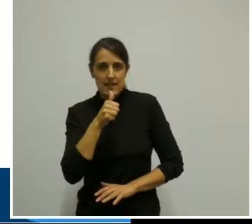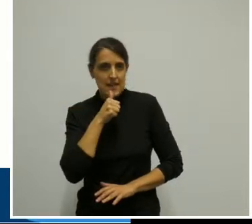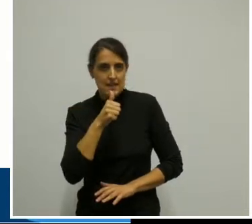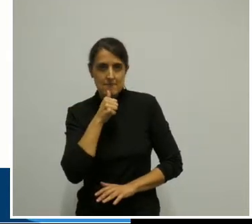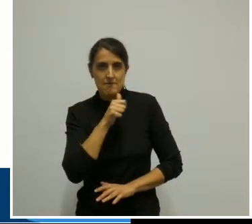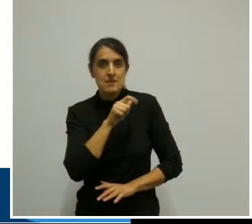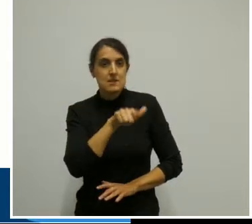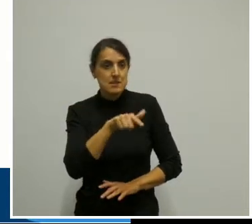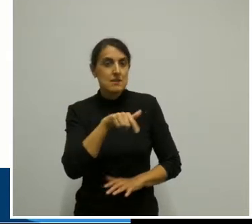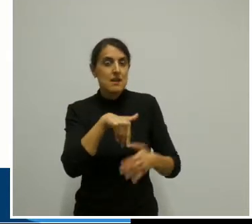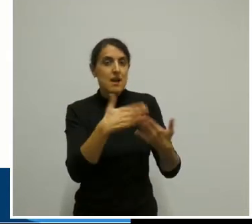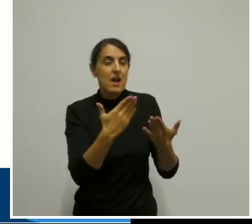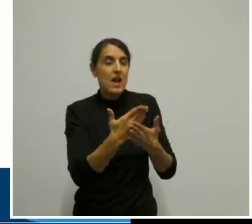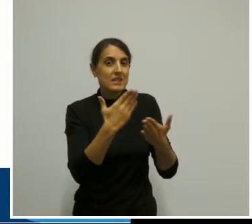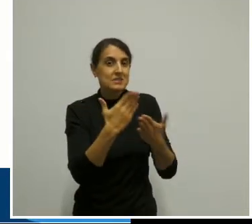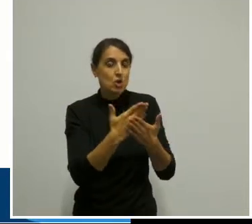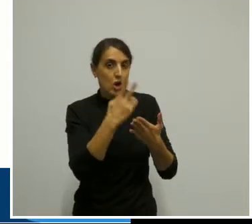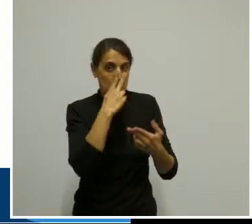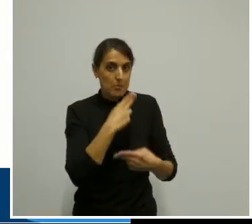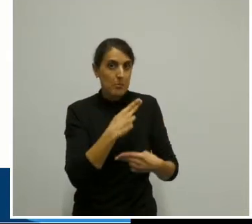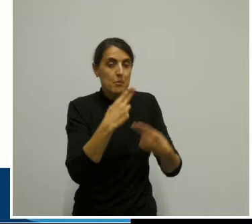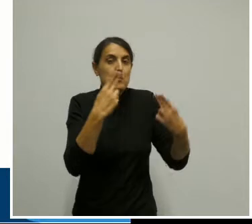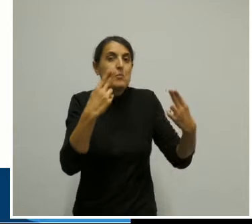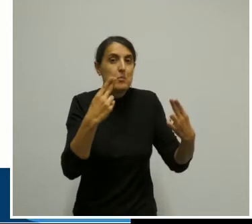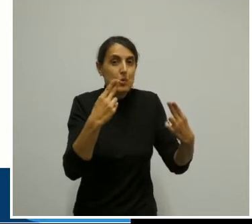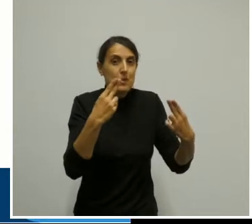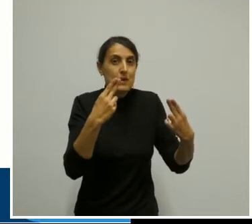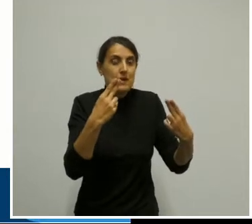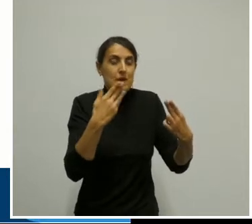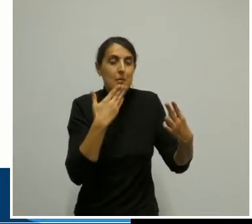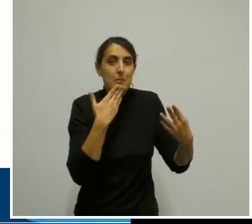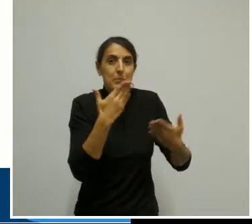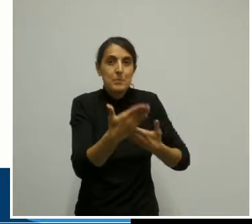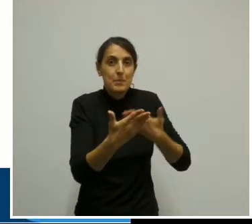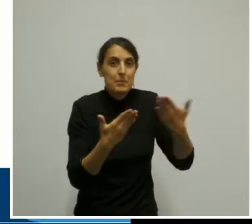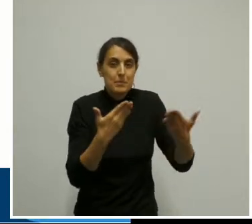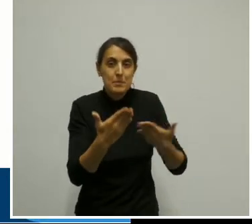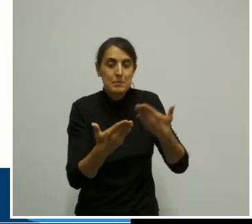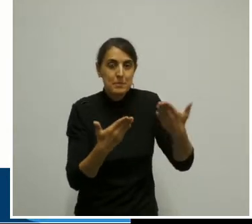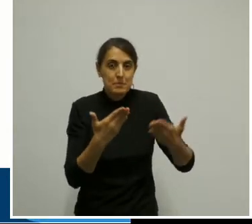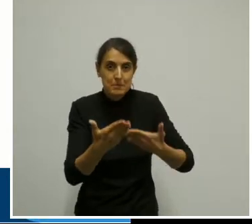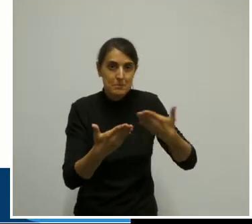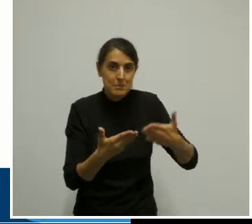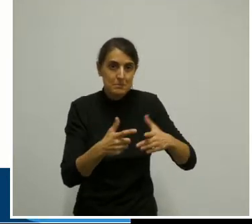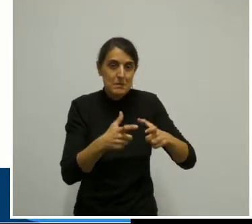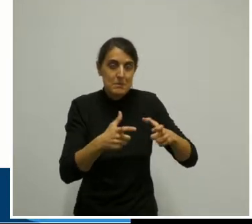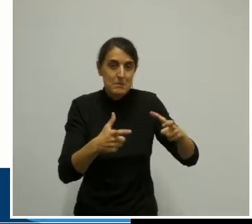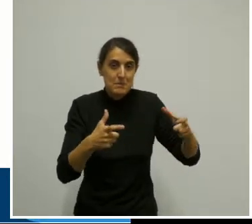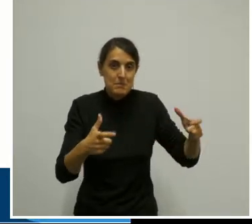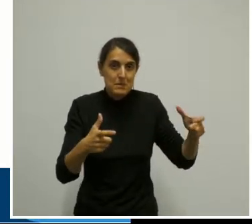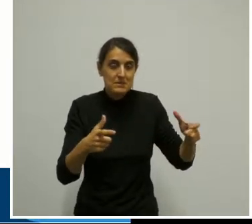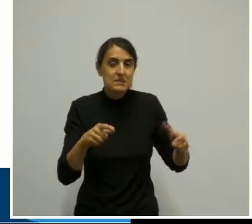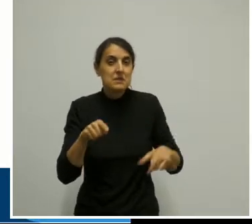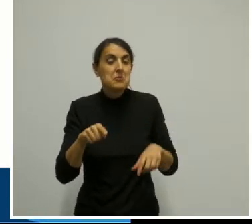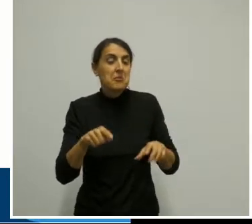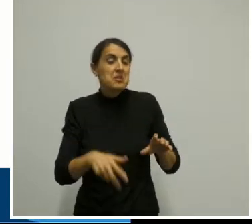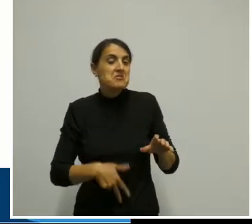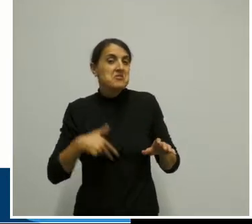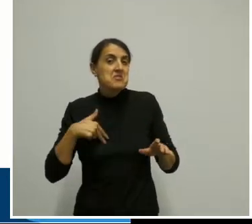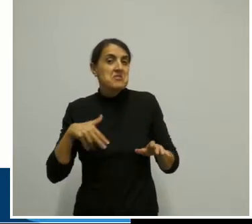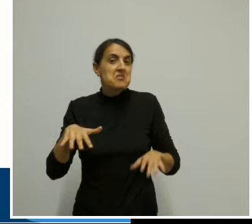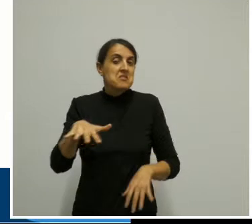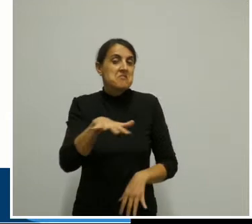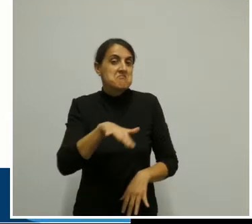que les famílies a P3 trien una mica més l'educació pública, però en general, en el conjunt